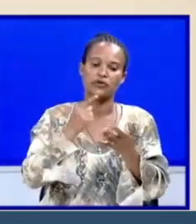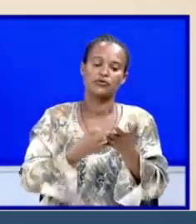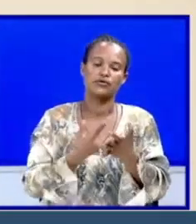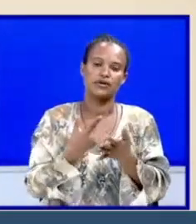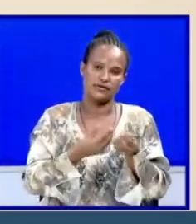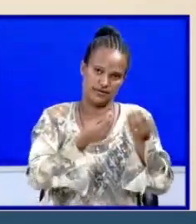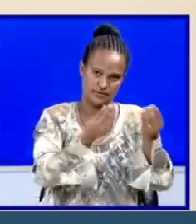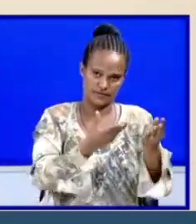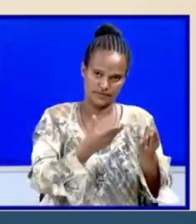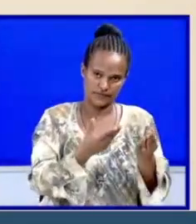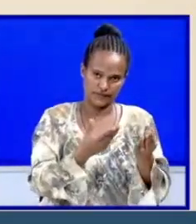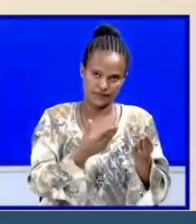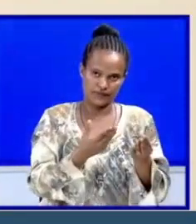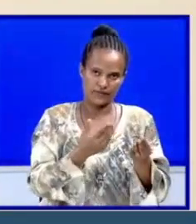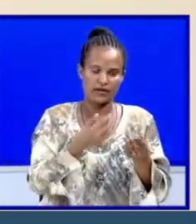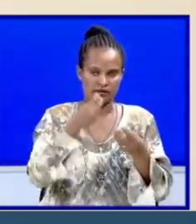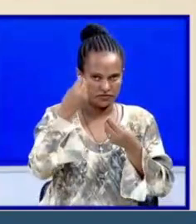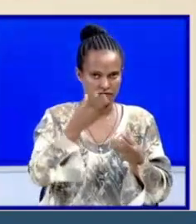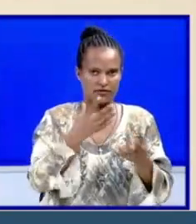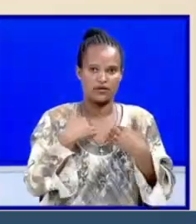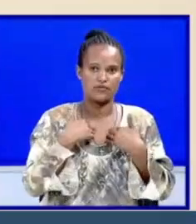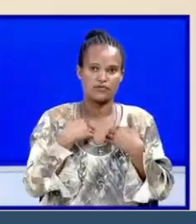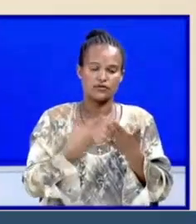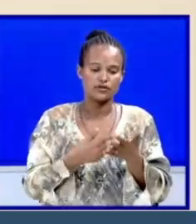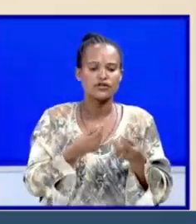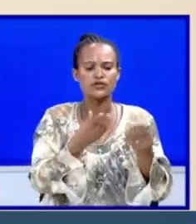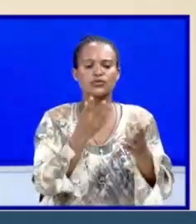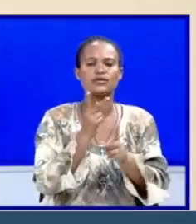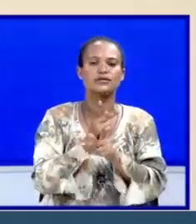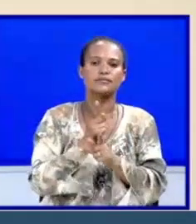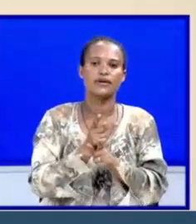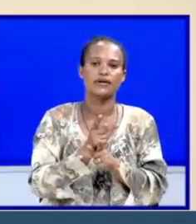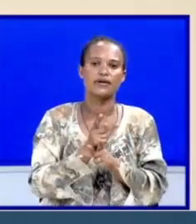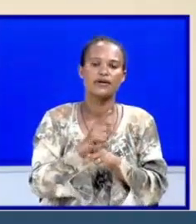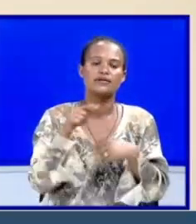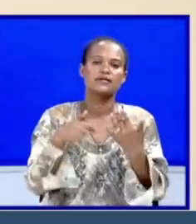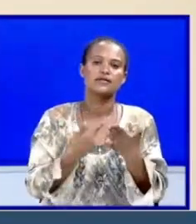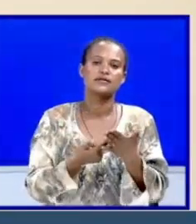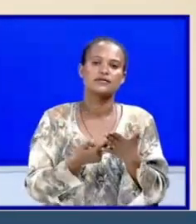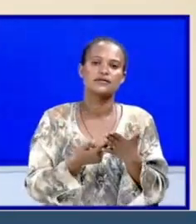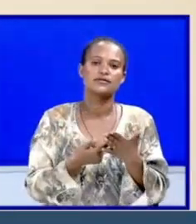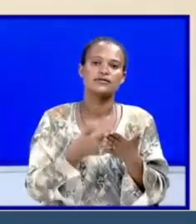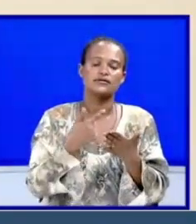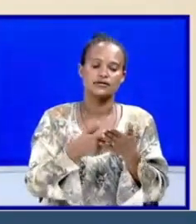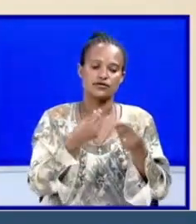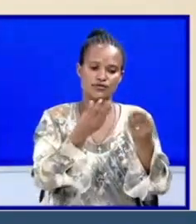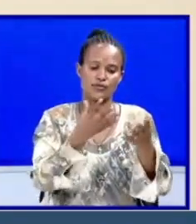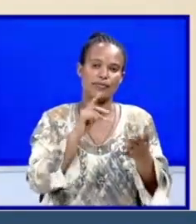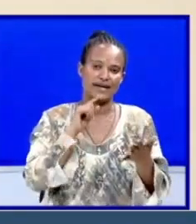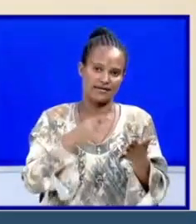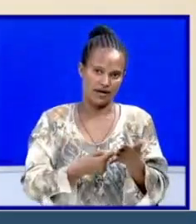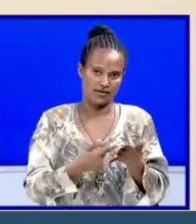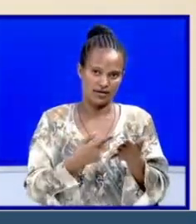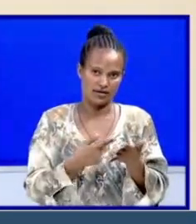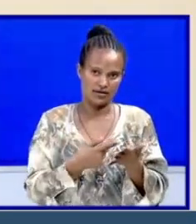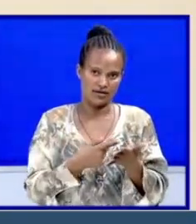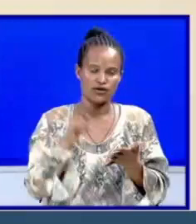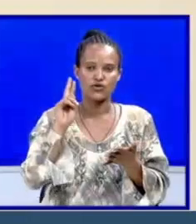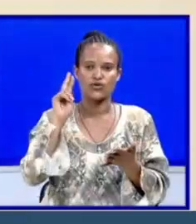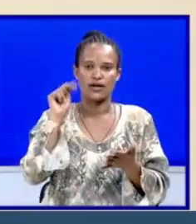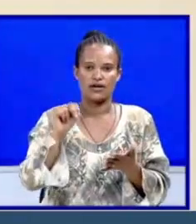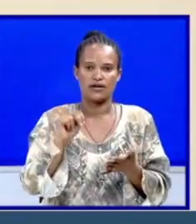ክንህብ ይሕበር ኣሎ እዩ ክንህብ እውን ትፅቢት ይግበር እዩ። ስለዚ እቲ ንህቦ መረዳእታ